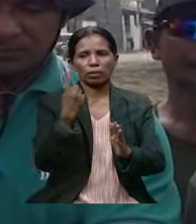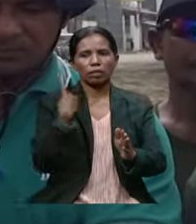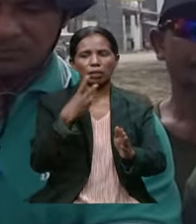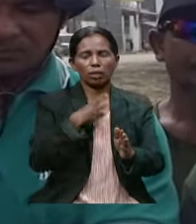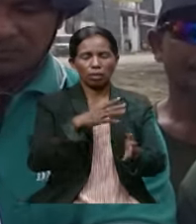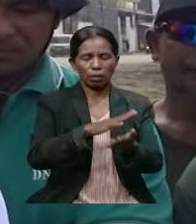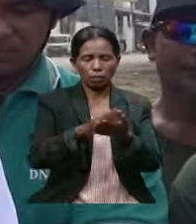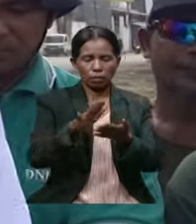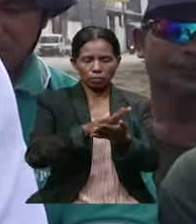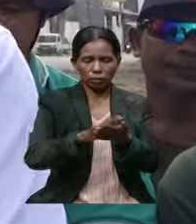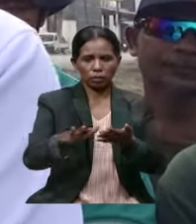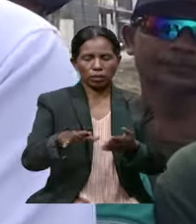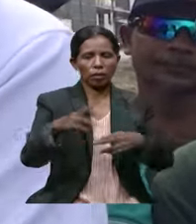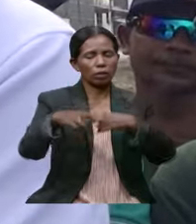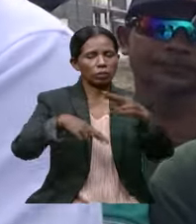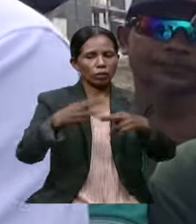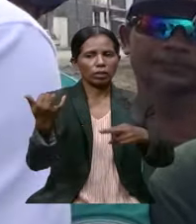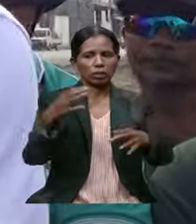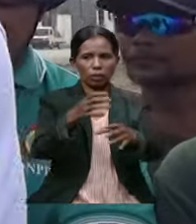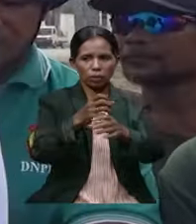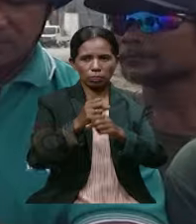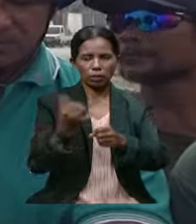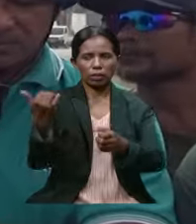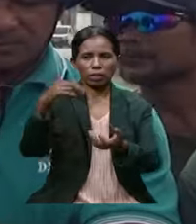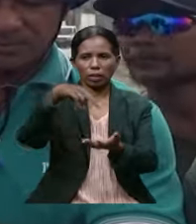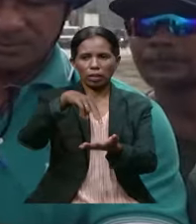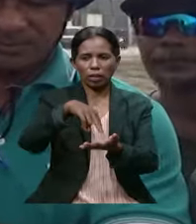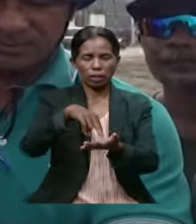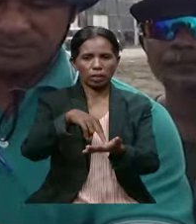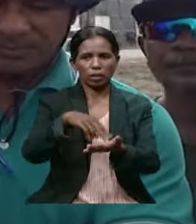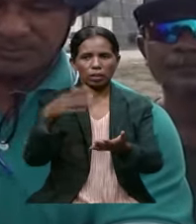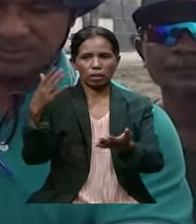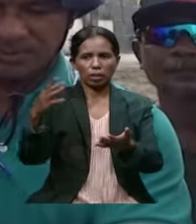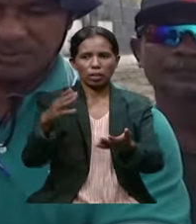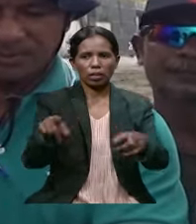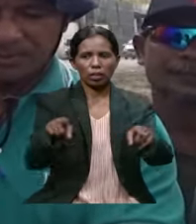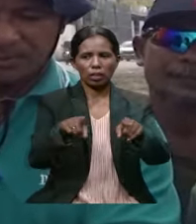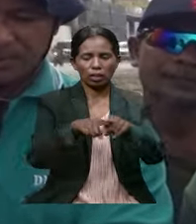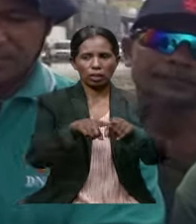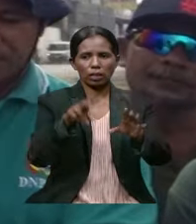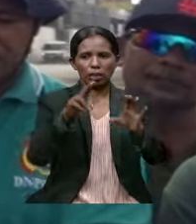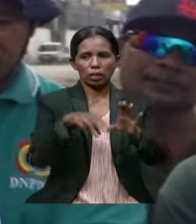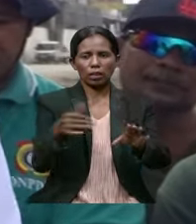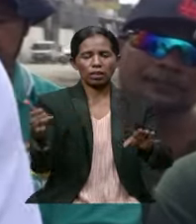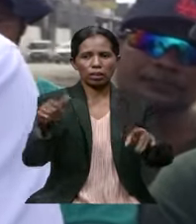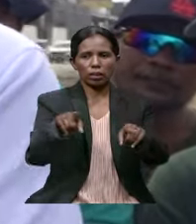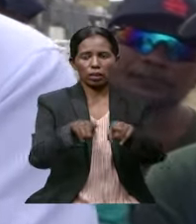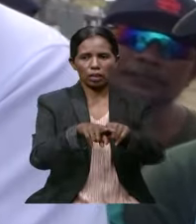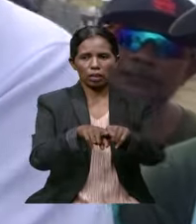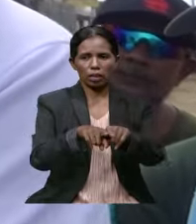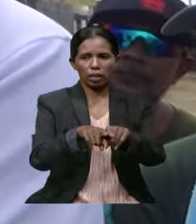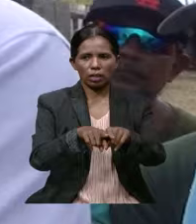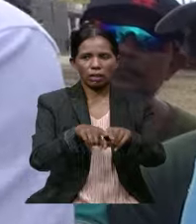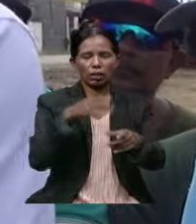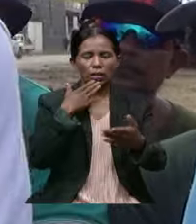o vinho, então, sai. Kita sobo masih ada hari be, lahir be, model mana sekadir. Masih selalu nampak masih ramai yang sahaja dia